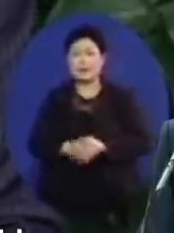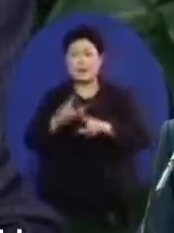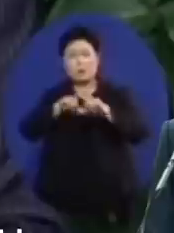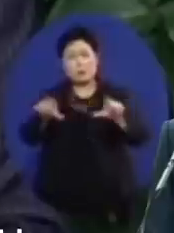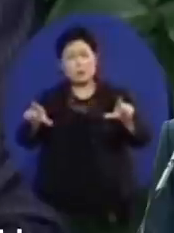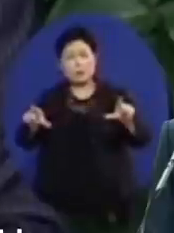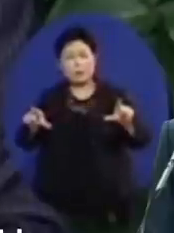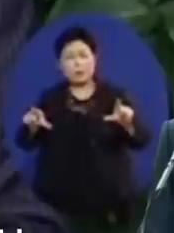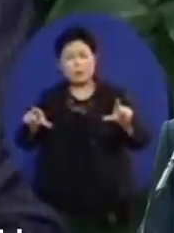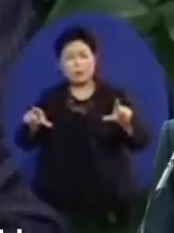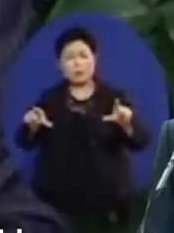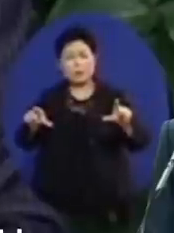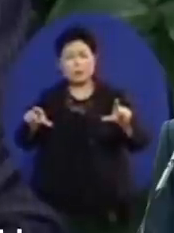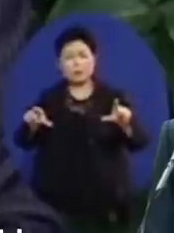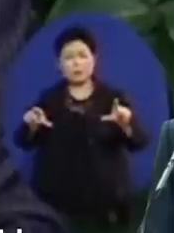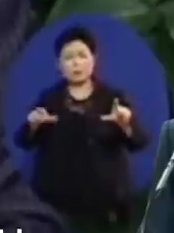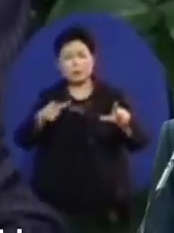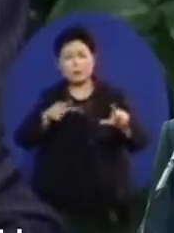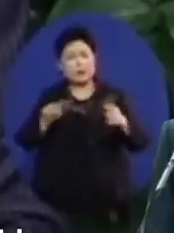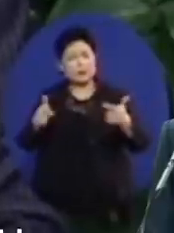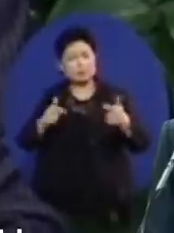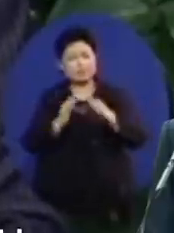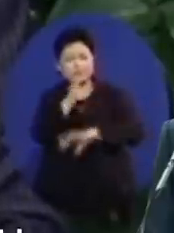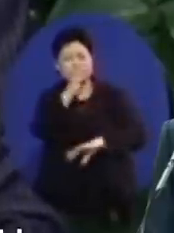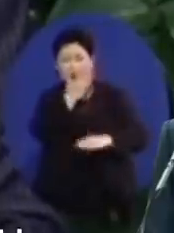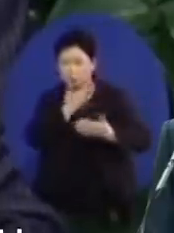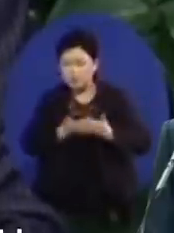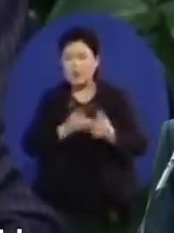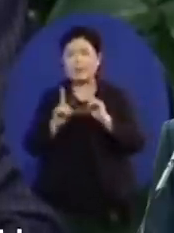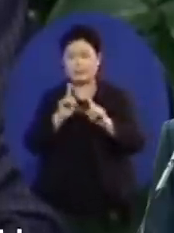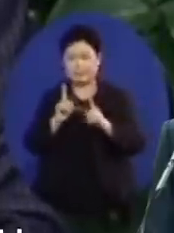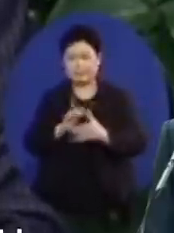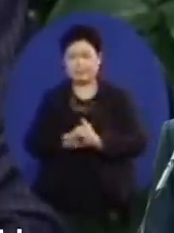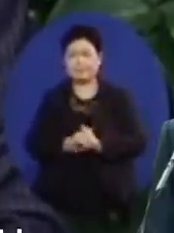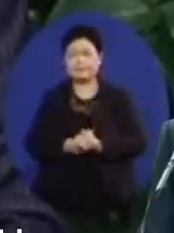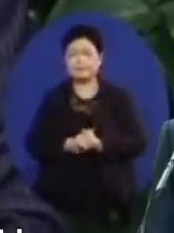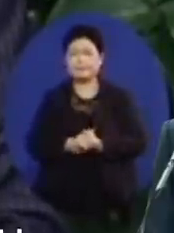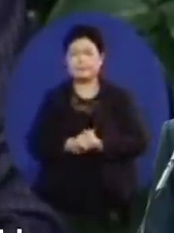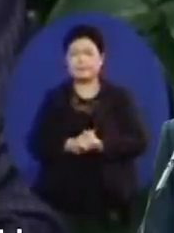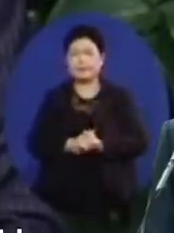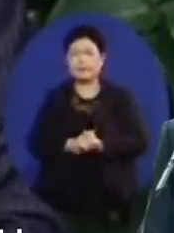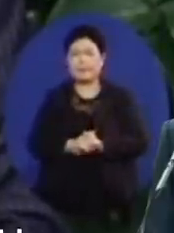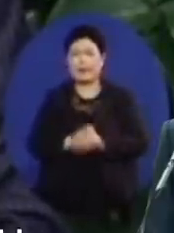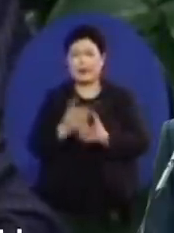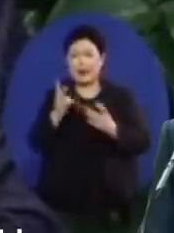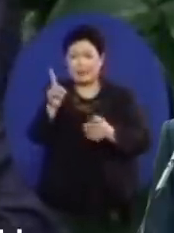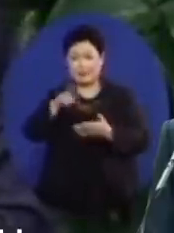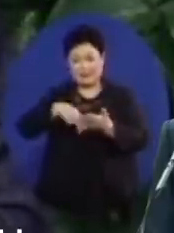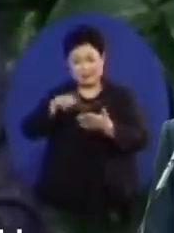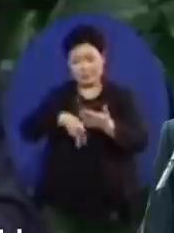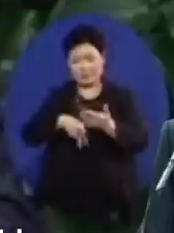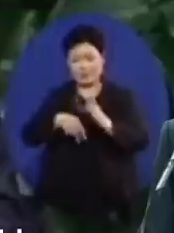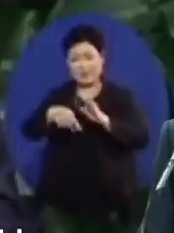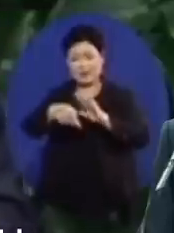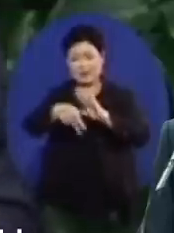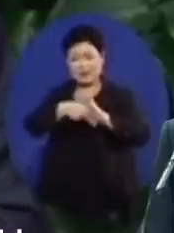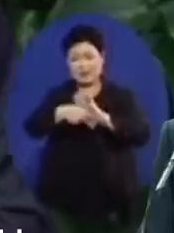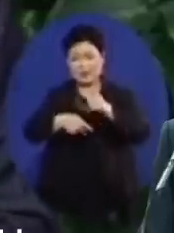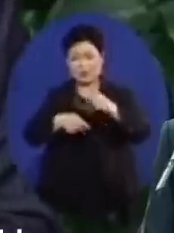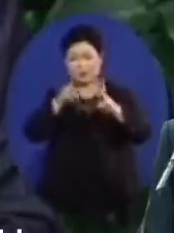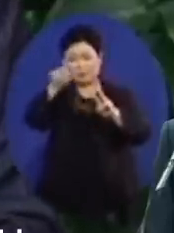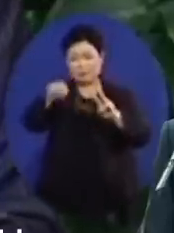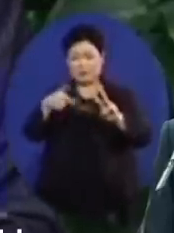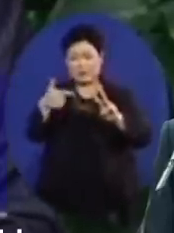보통 귀한 말씀이 아니에요. 우리 한번 읽어봅시다. 53장 4절로 6절